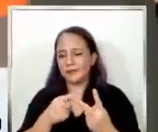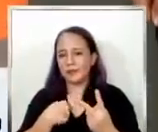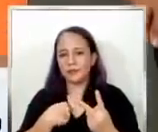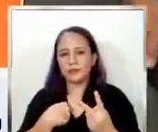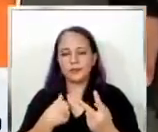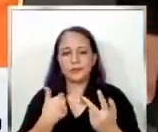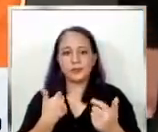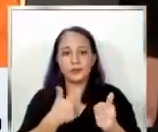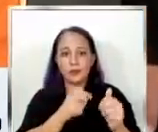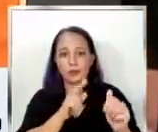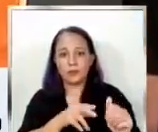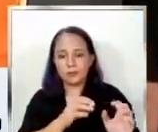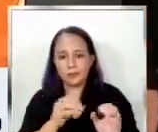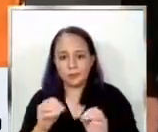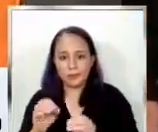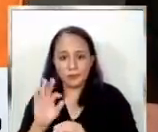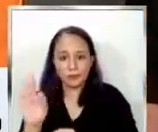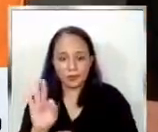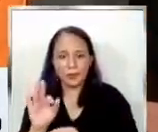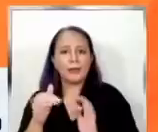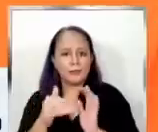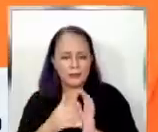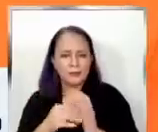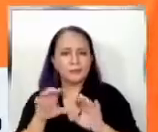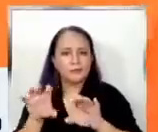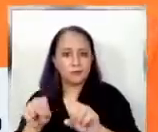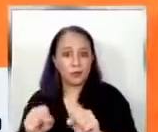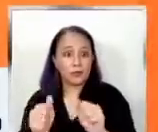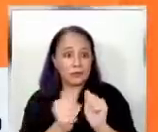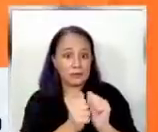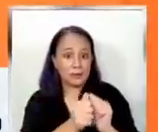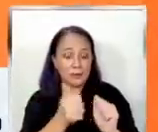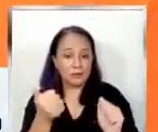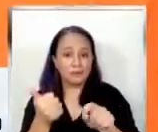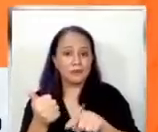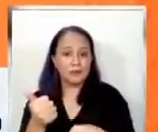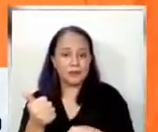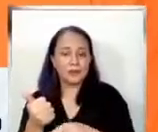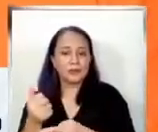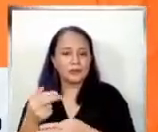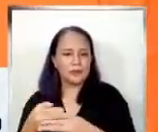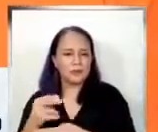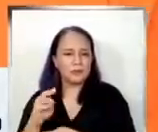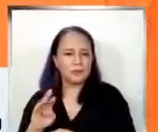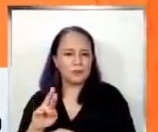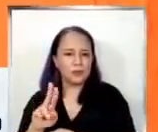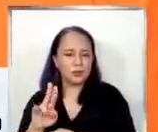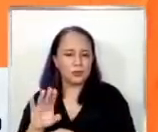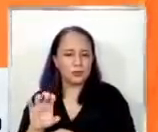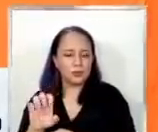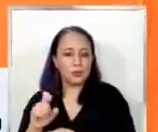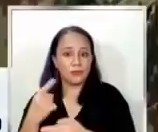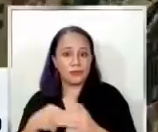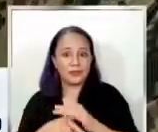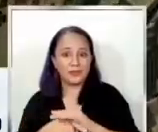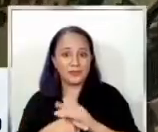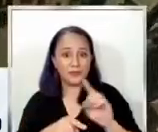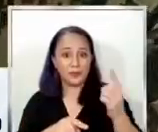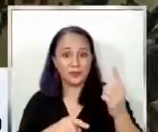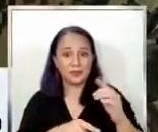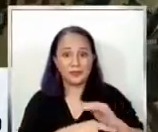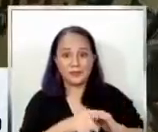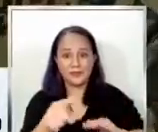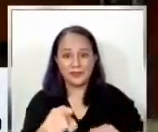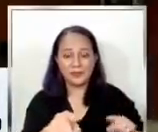noong Biyernes, nahuli ang umano'y kasama ni Jerusalem na si Bruce De Leon na nakatakas noong una sa buy-bust sa Taguig. Ayon